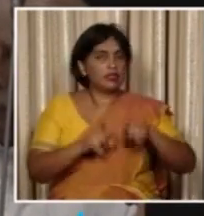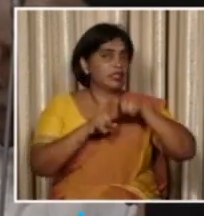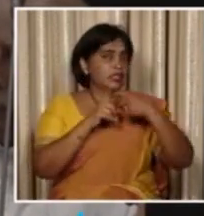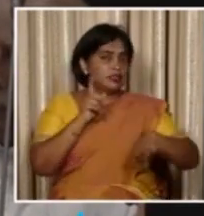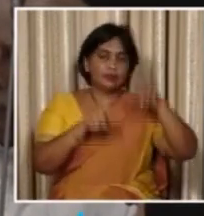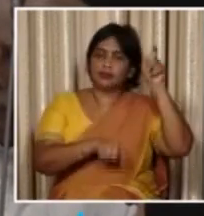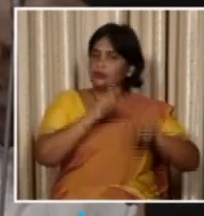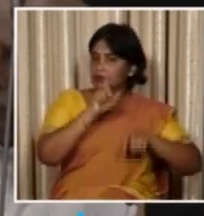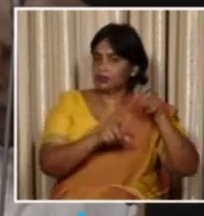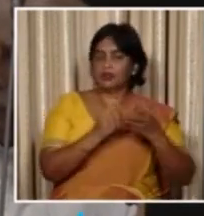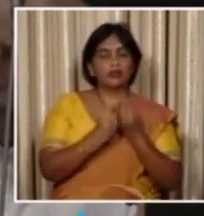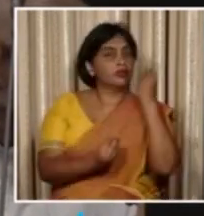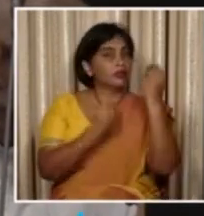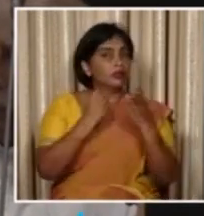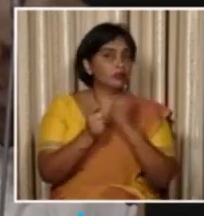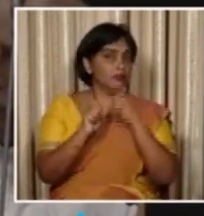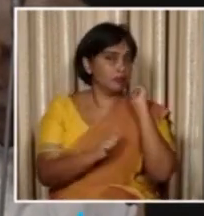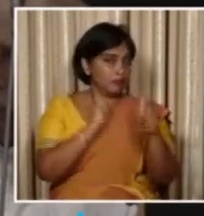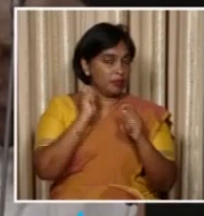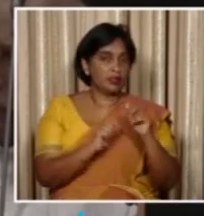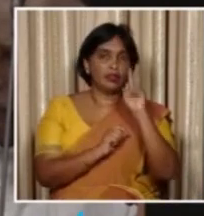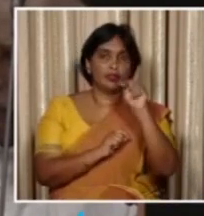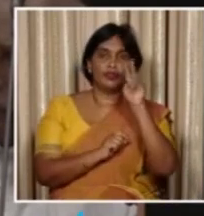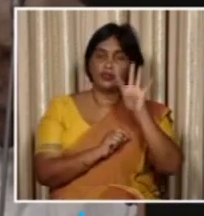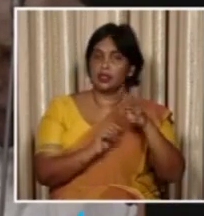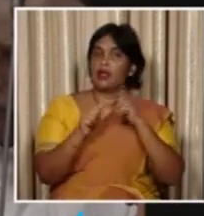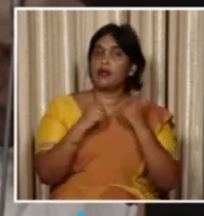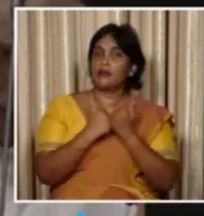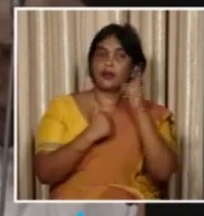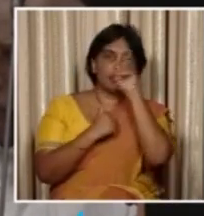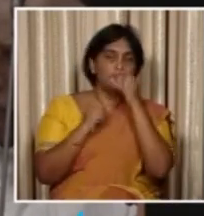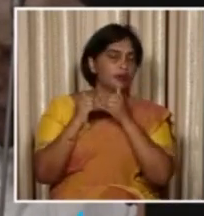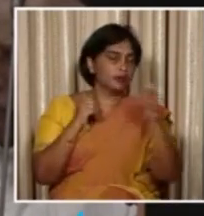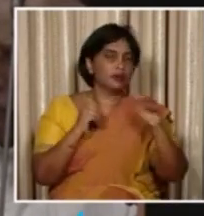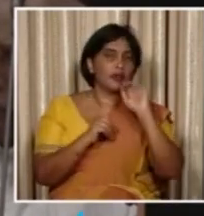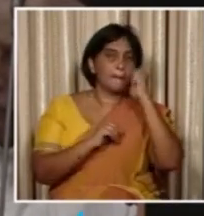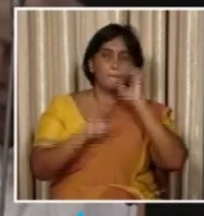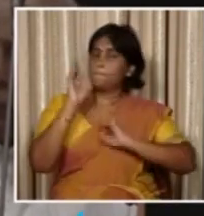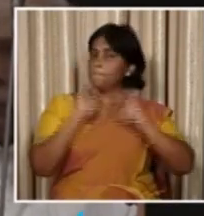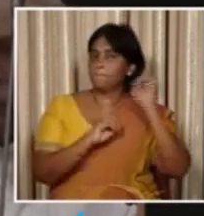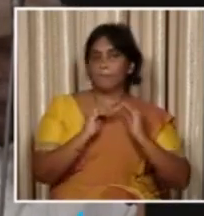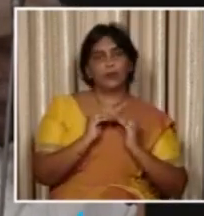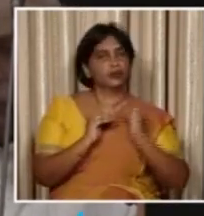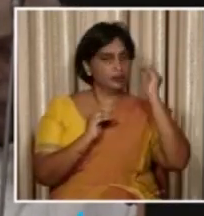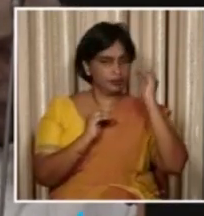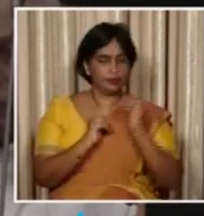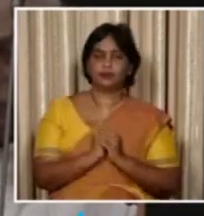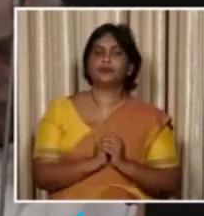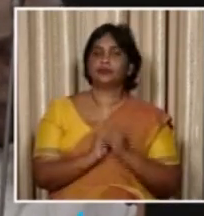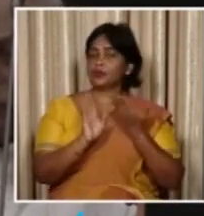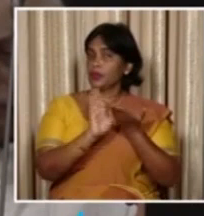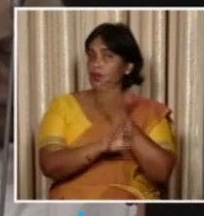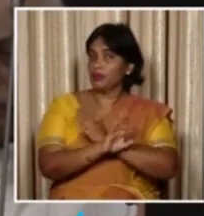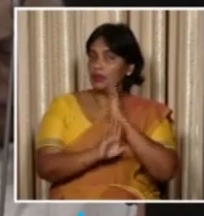පුද්ගලයන් වෙත ලබා දුන්න දීමනා 2024 අප්‍රේල් මාස සිට 50%කින් වැඩි කර තිබෙනවා. කලින්